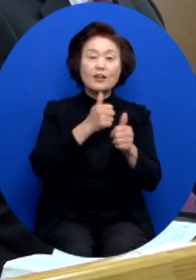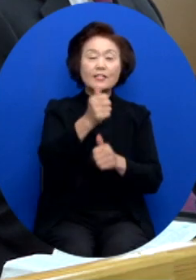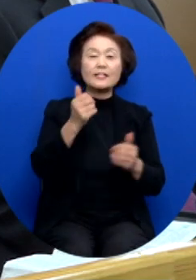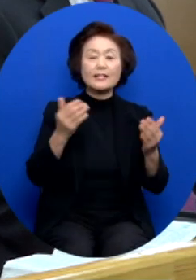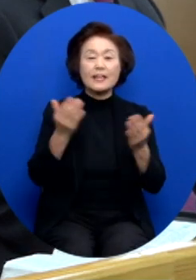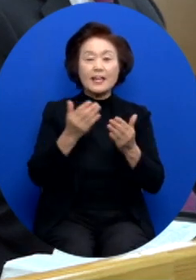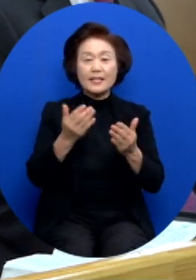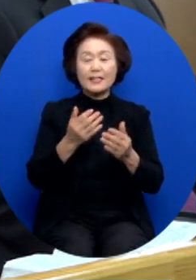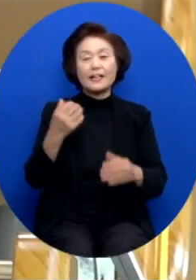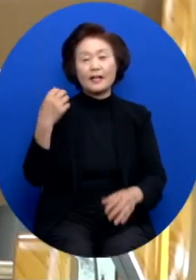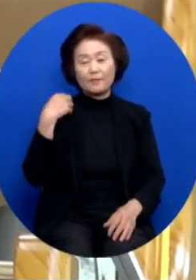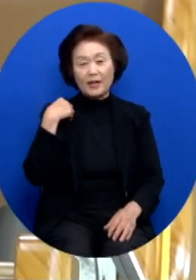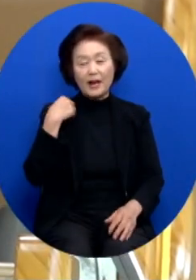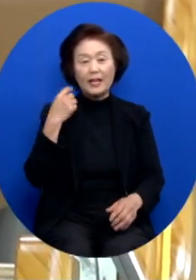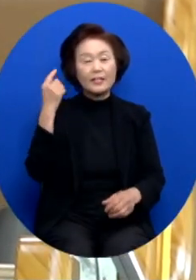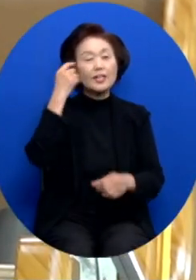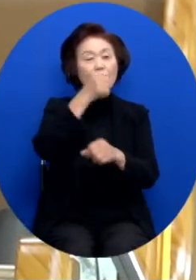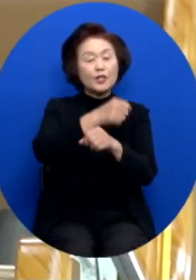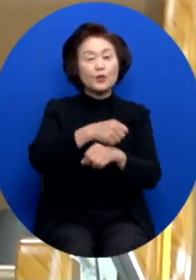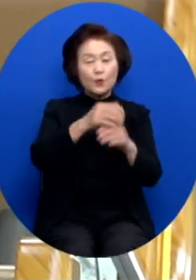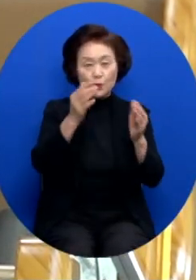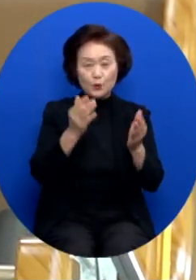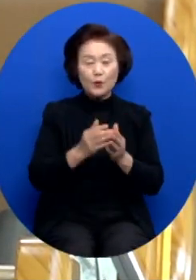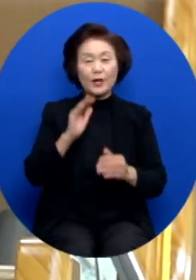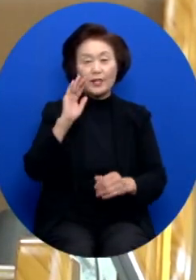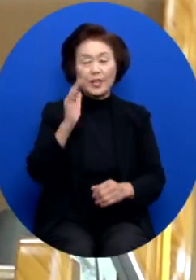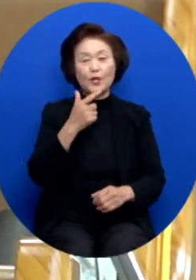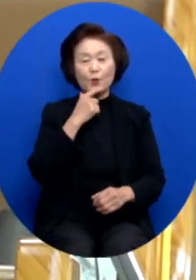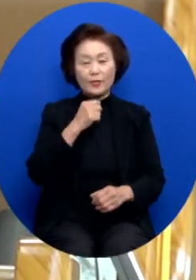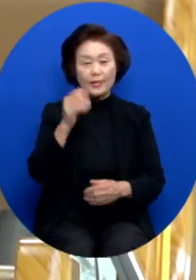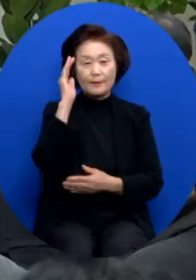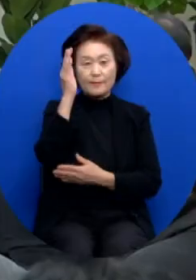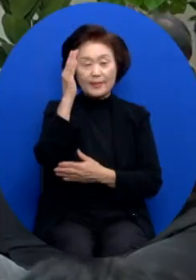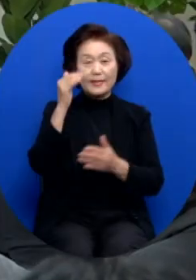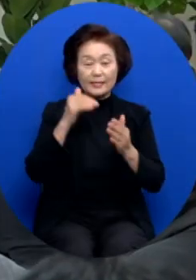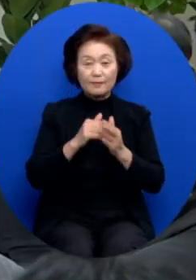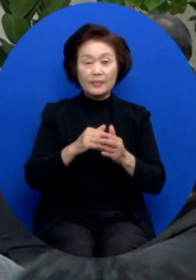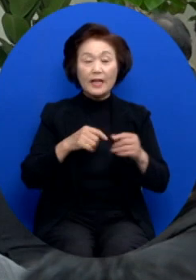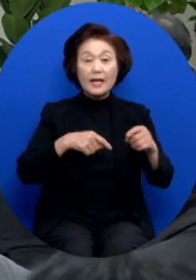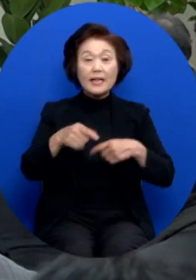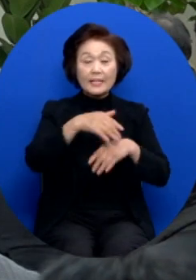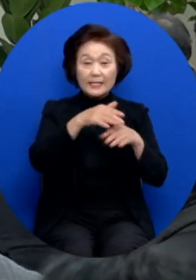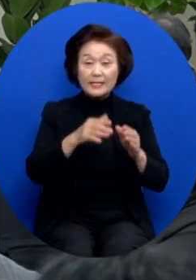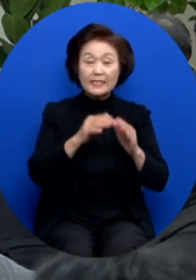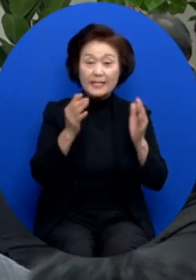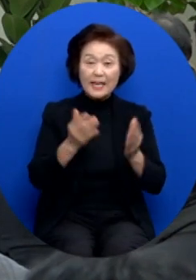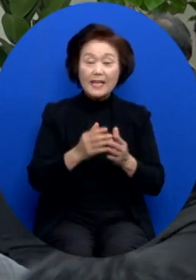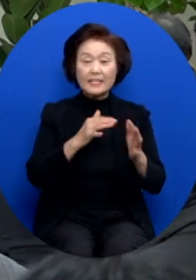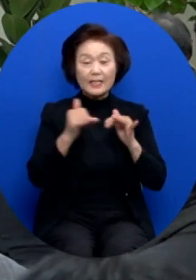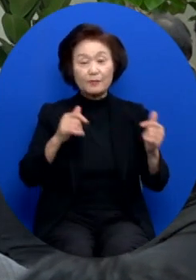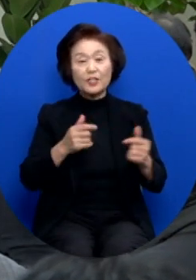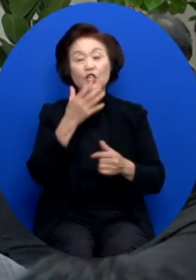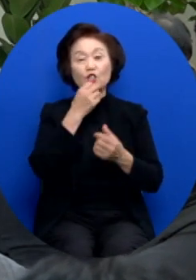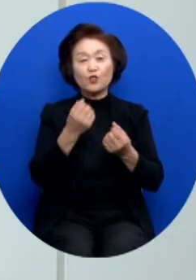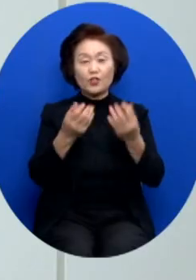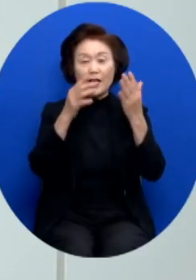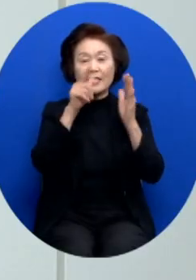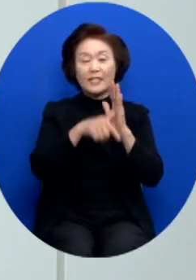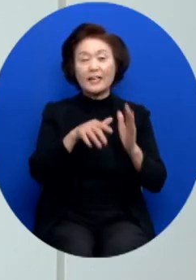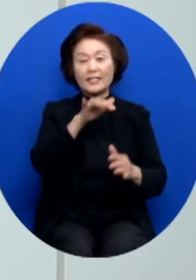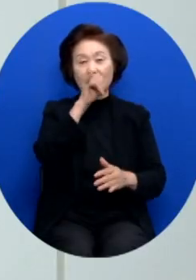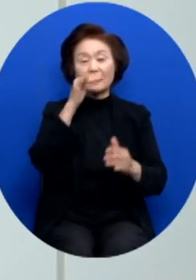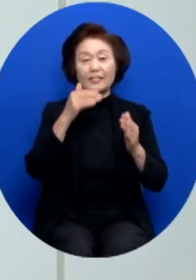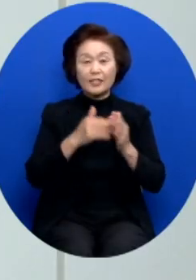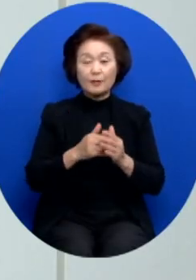감당하는 연구소가 되길 바란다고 말했습니다. 이어 정계 인사들의 축사가 진행됐으며 연구소는 영성 회복의